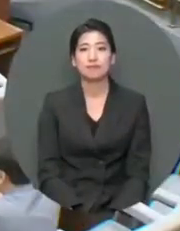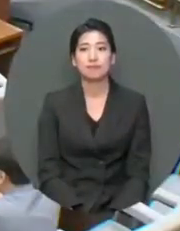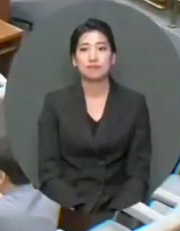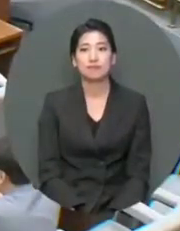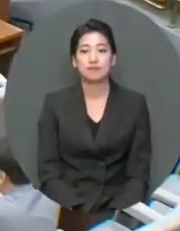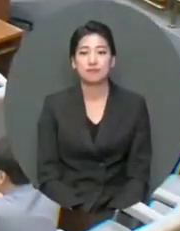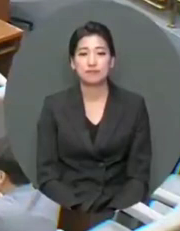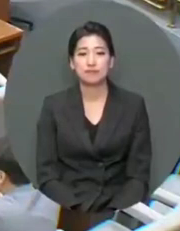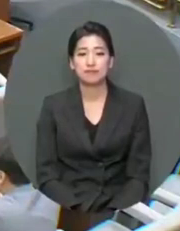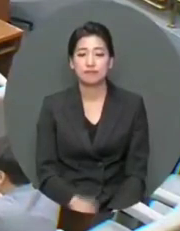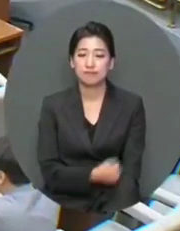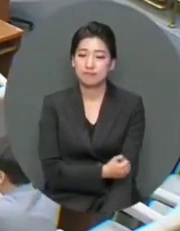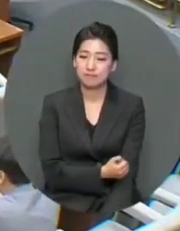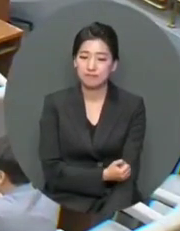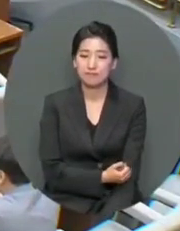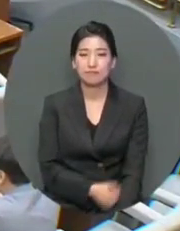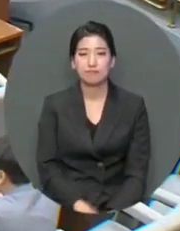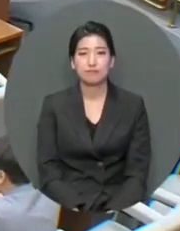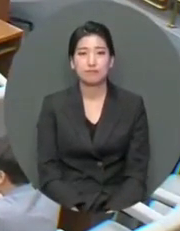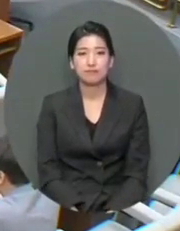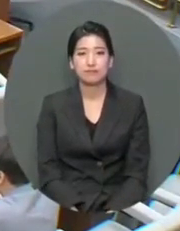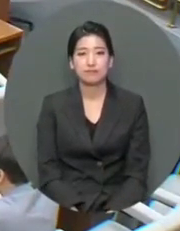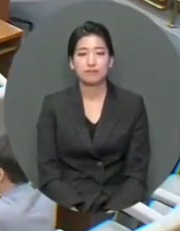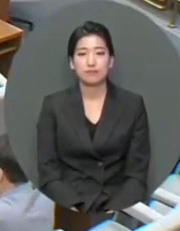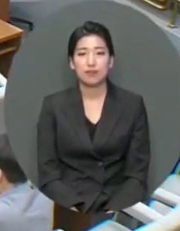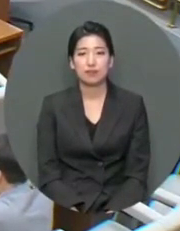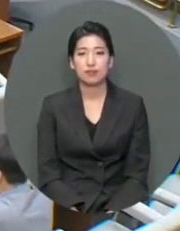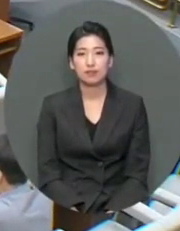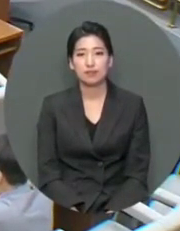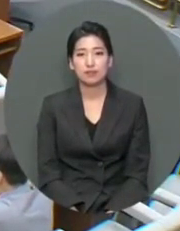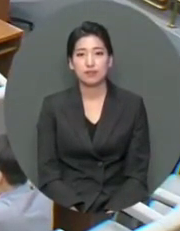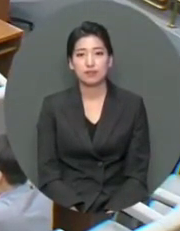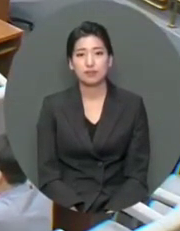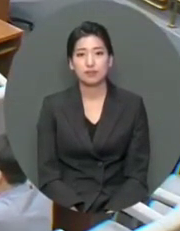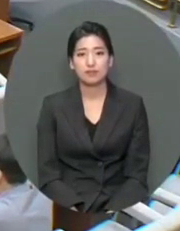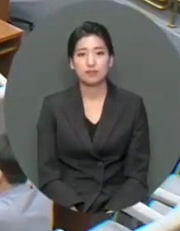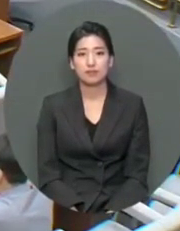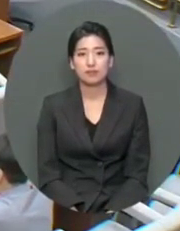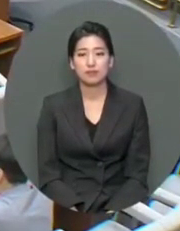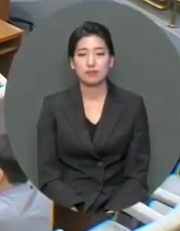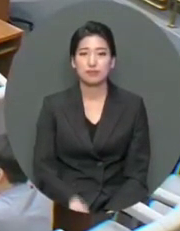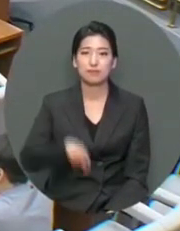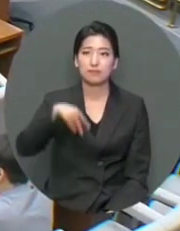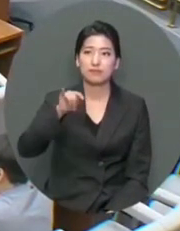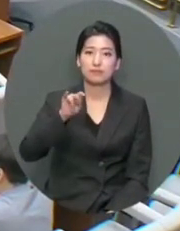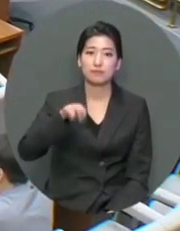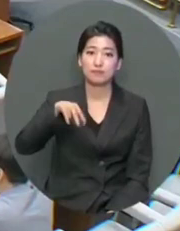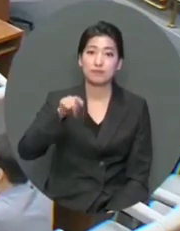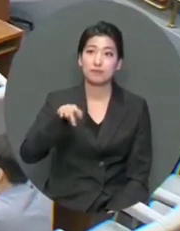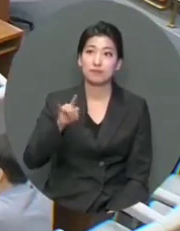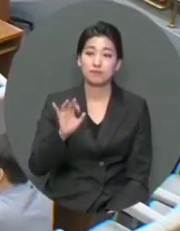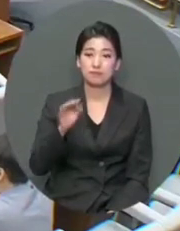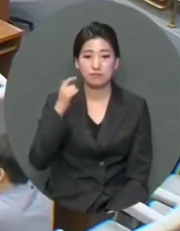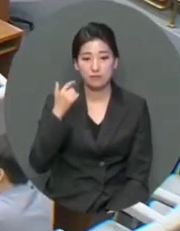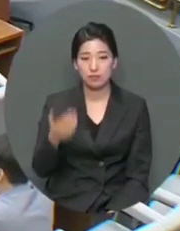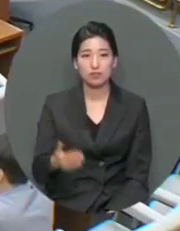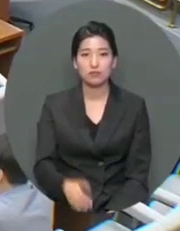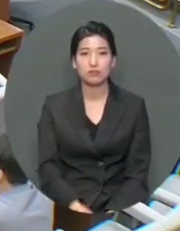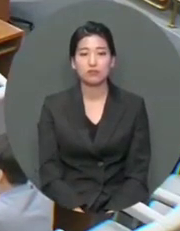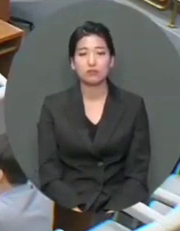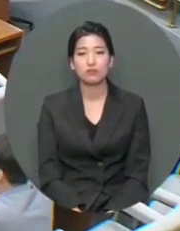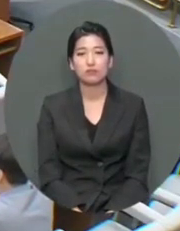예, 수고하셨습니다. 다음에는 심상정 위원님 순서 같은데 아, 예, 심상정 위원님 질의해 주시기